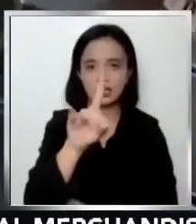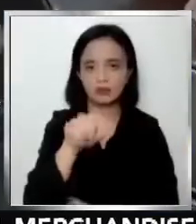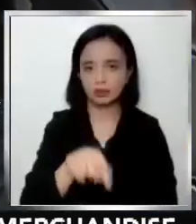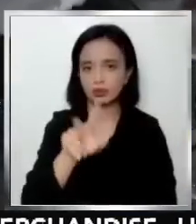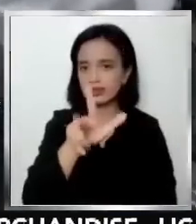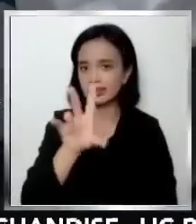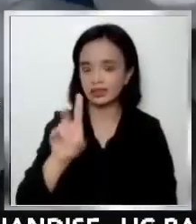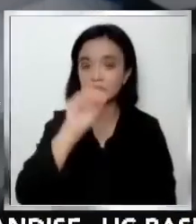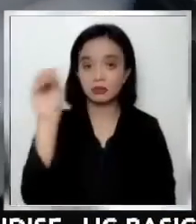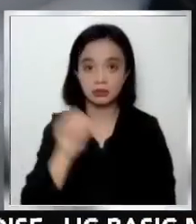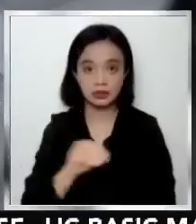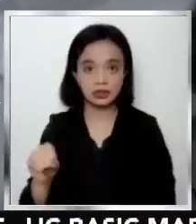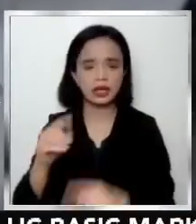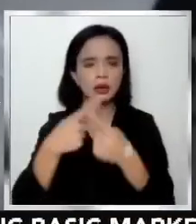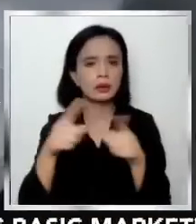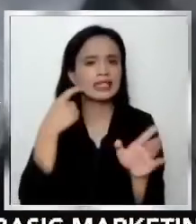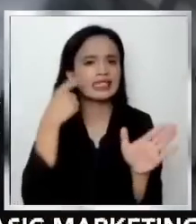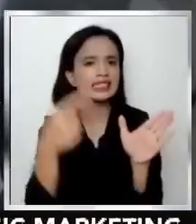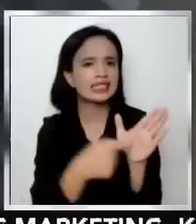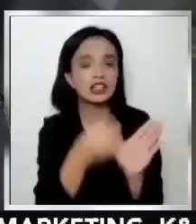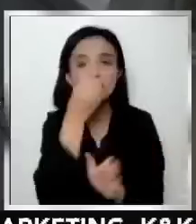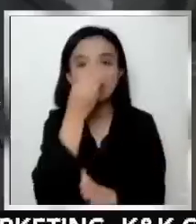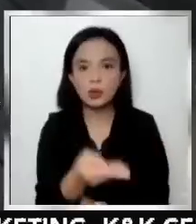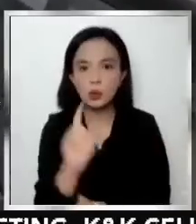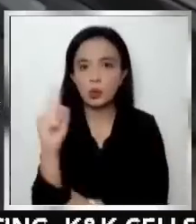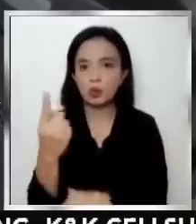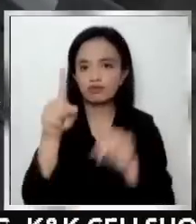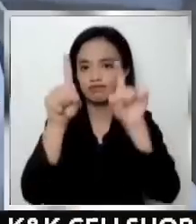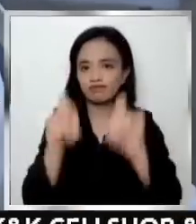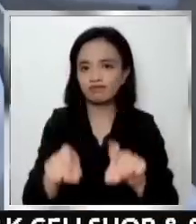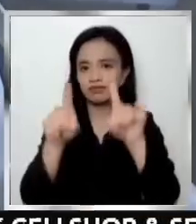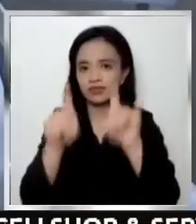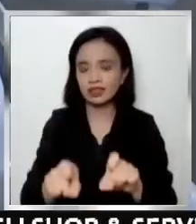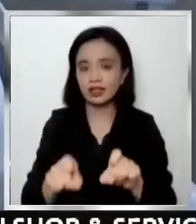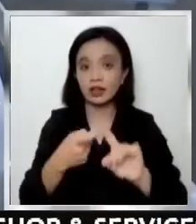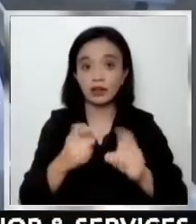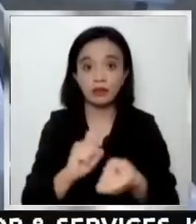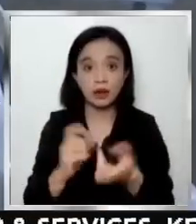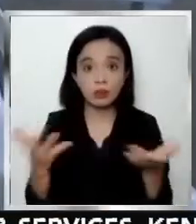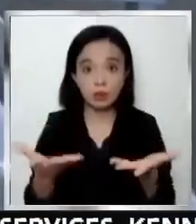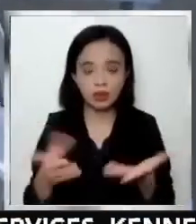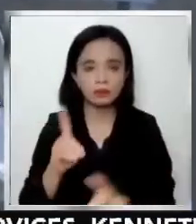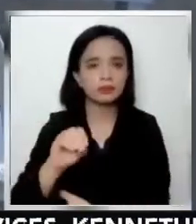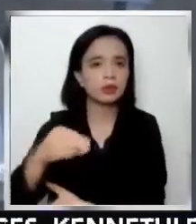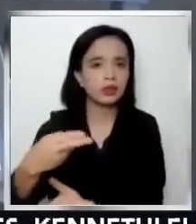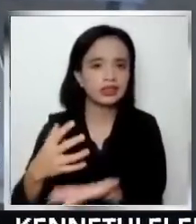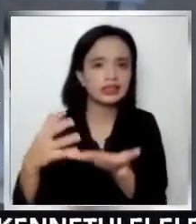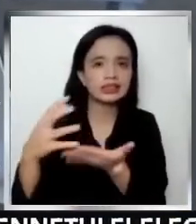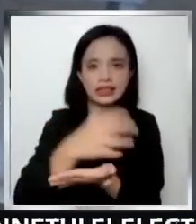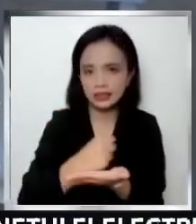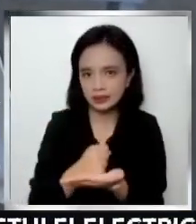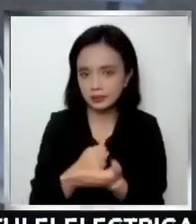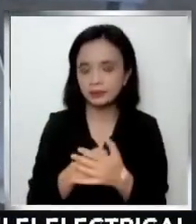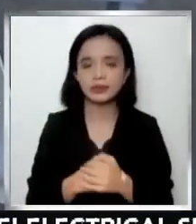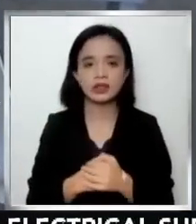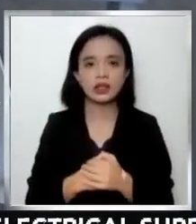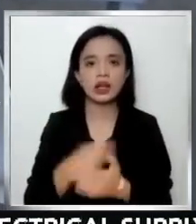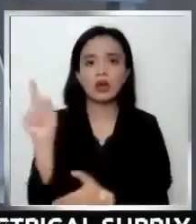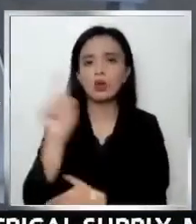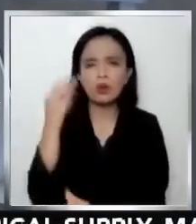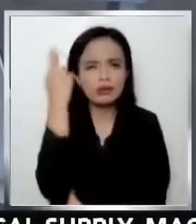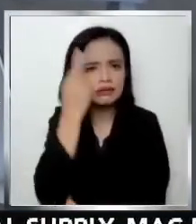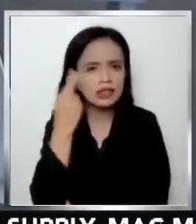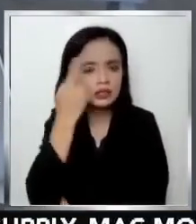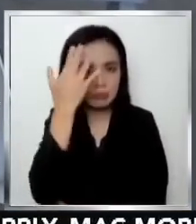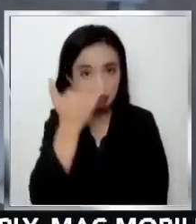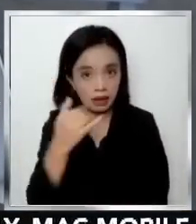Pero kapansin-pansin na mas konti ang nagpapatest ayon sa datos mula sa DOH. Ayon sa Okta Research, isa sa posibleng dahilan ng pagtaas ng mga kaso